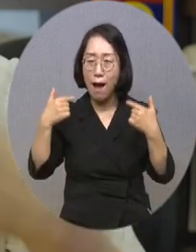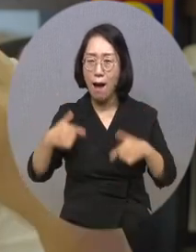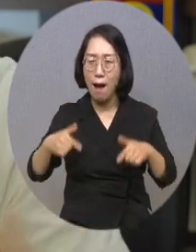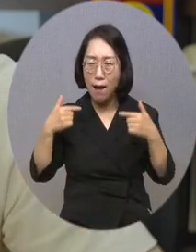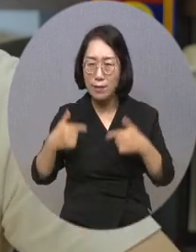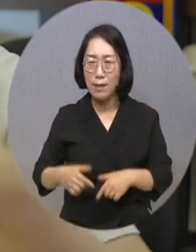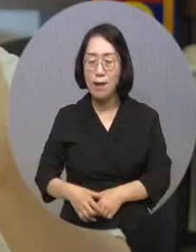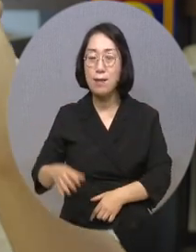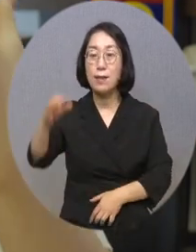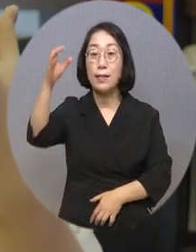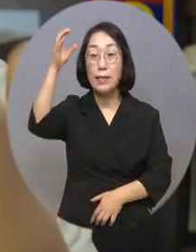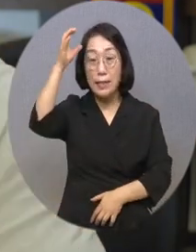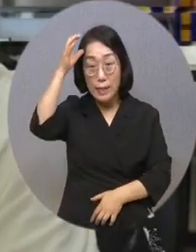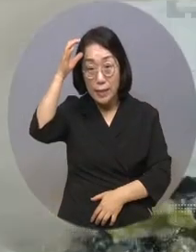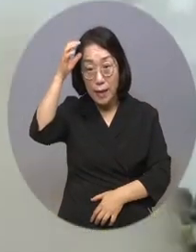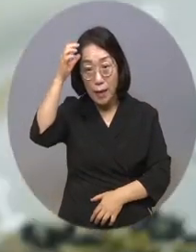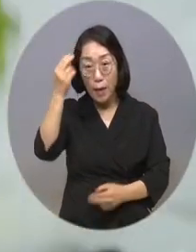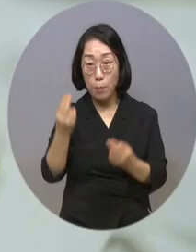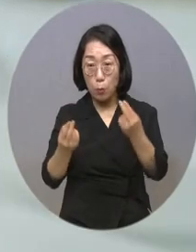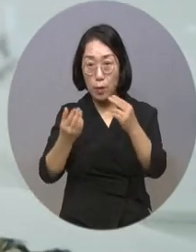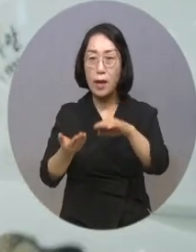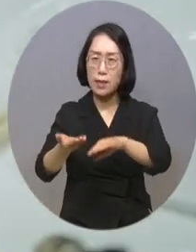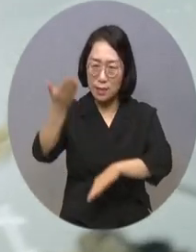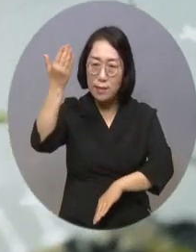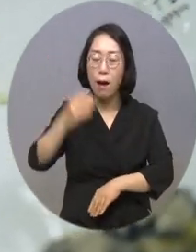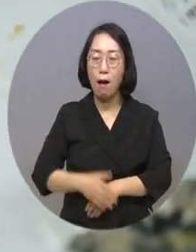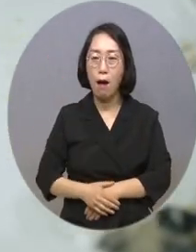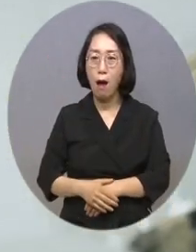건 기대한 그 이상이다.